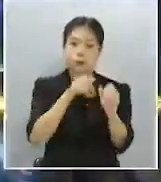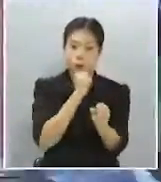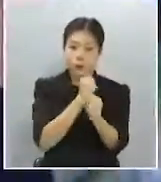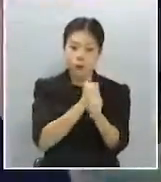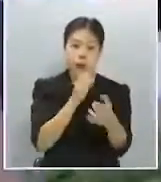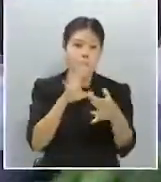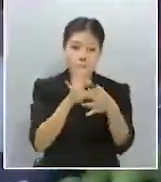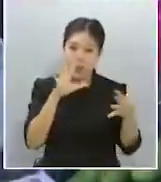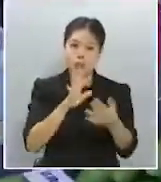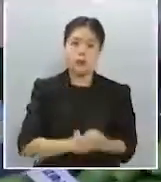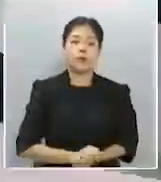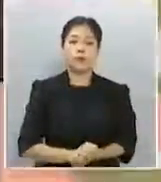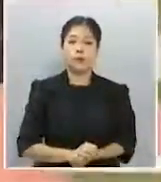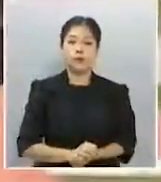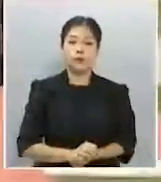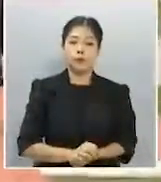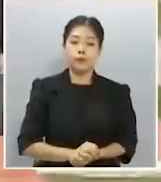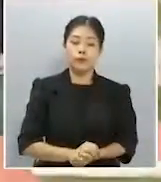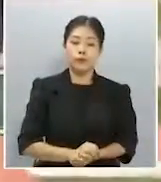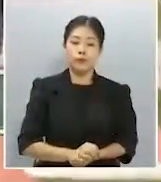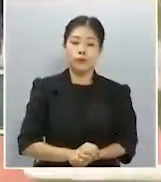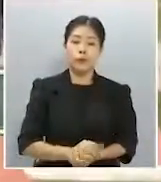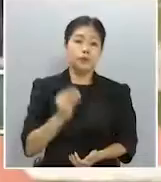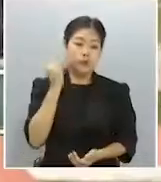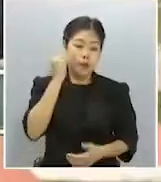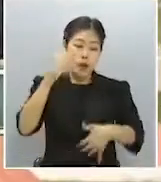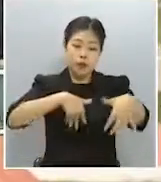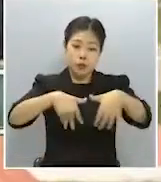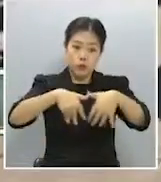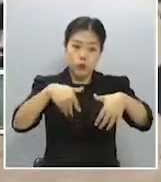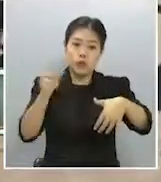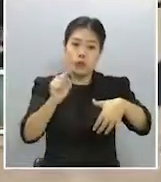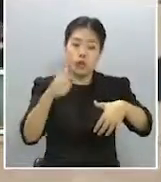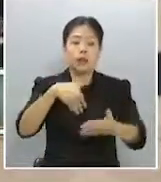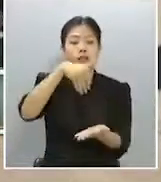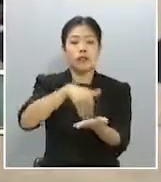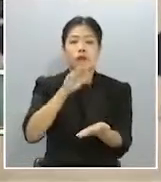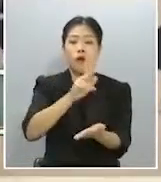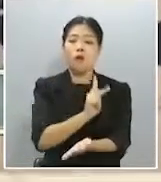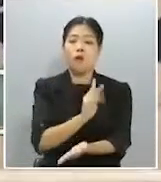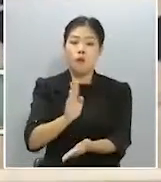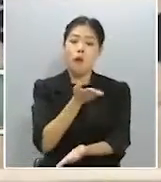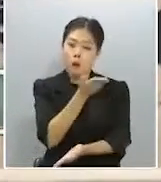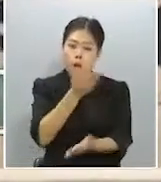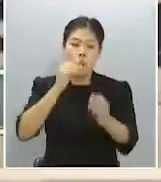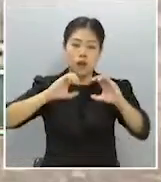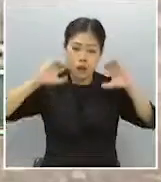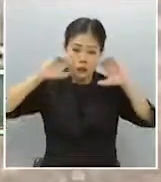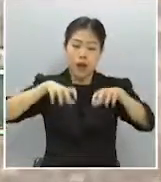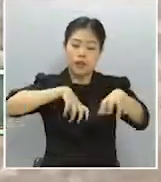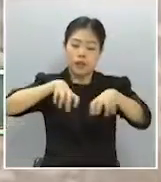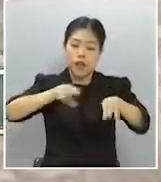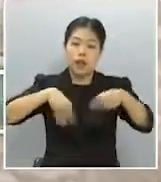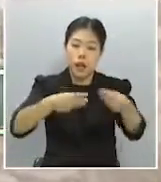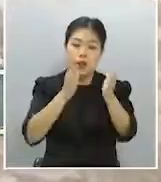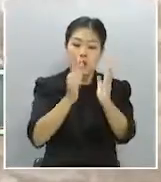ข้องกับการค้ามนุษย์ชาวบ้านกว่า100คนรวมตัวกันที่หน้าศาลากลางกระบี่เรียกร้องให้รัฐบาลเร่งจัดสรรที่ดินทำกินน